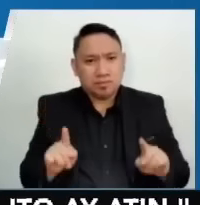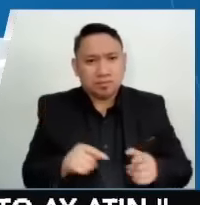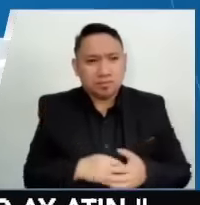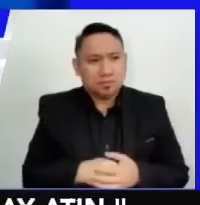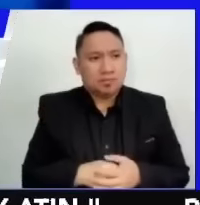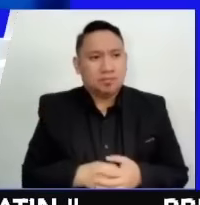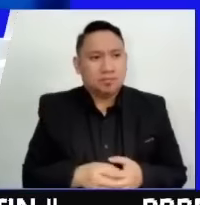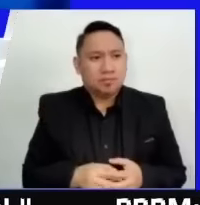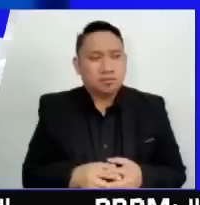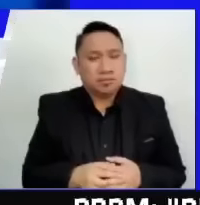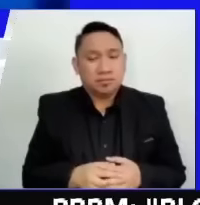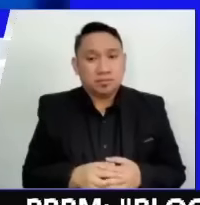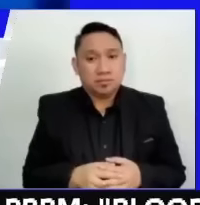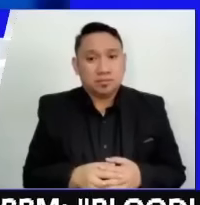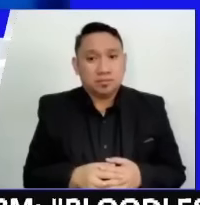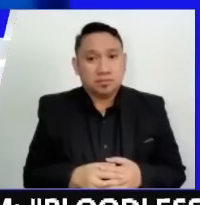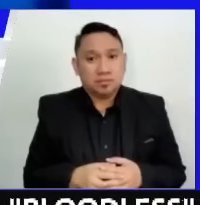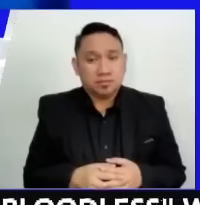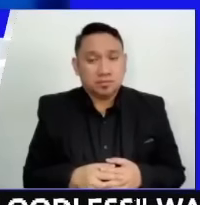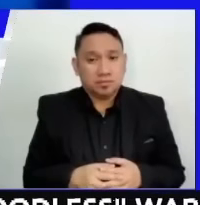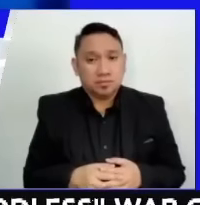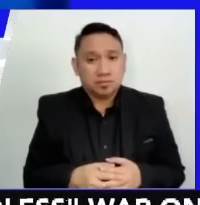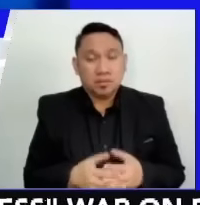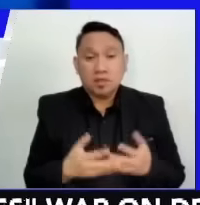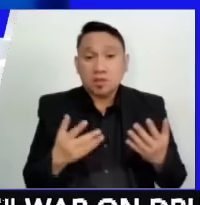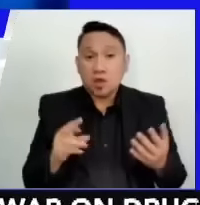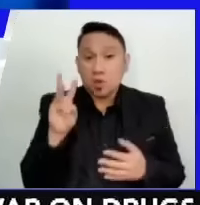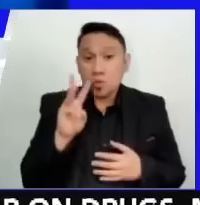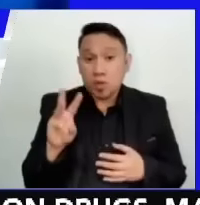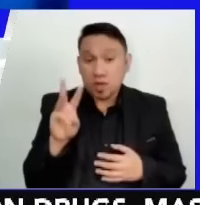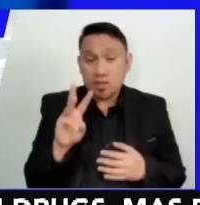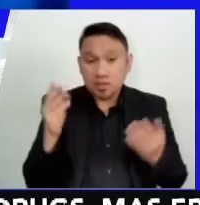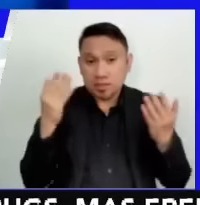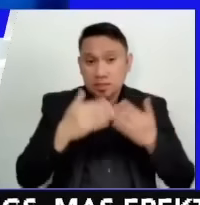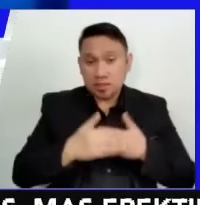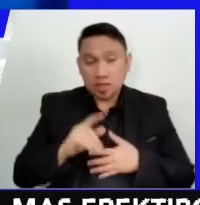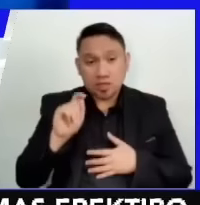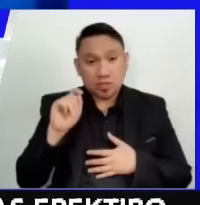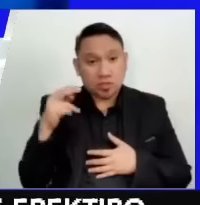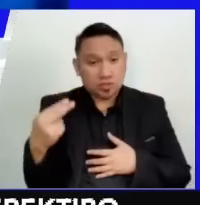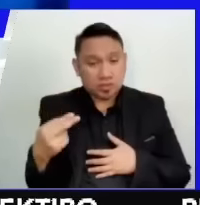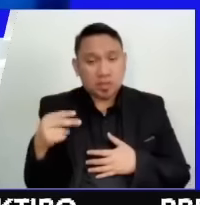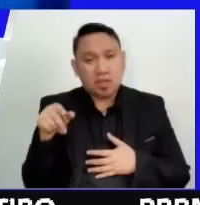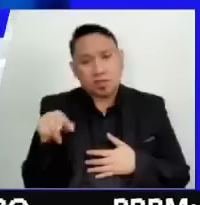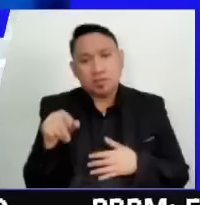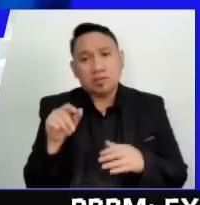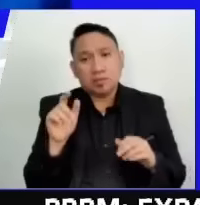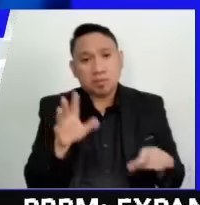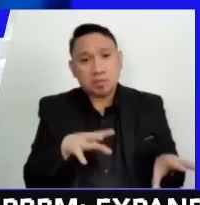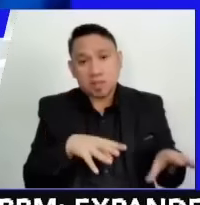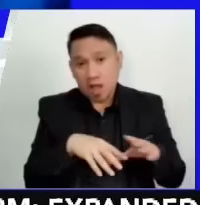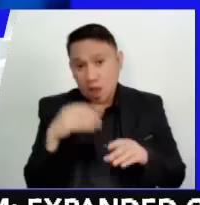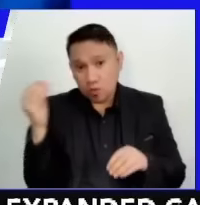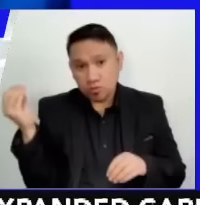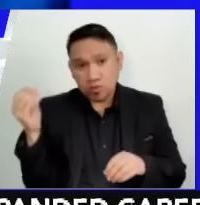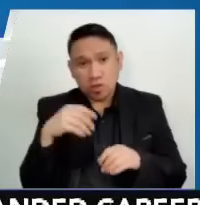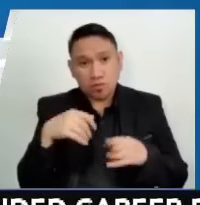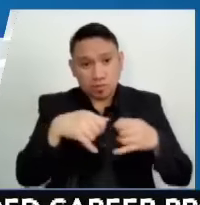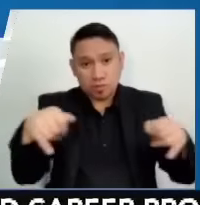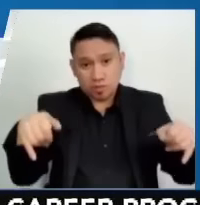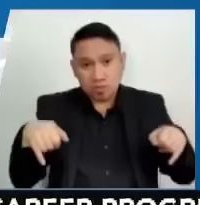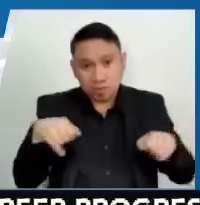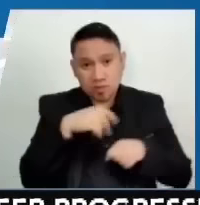Matutuloy po ba itong forecast na by Wednesday night or Thursday morning lalabas na ng PIR itong si Karina? Opo. Base sa ating